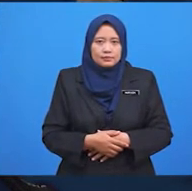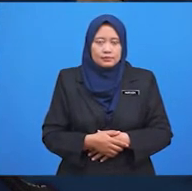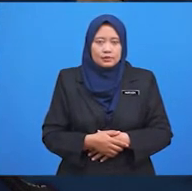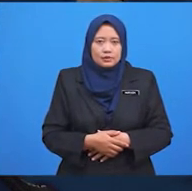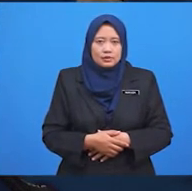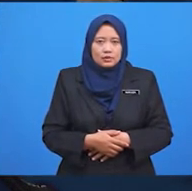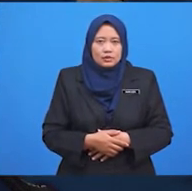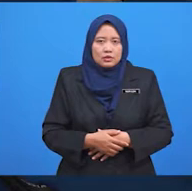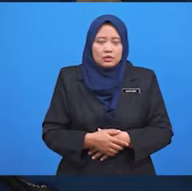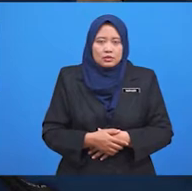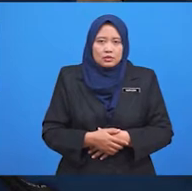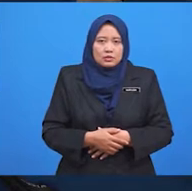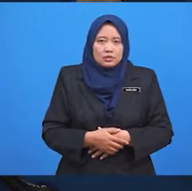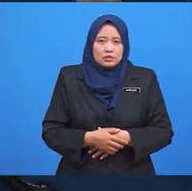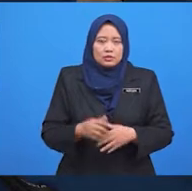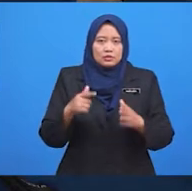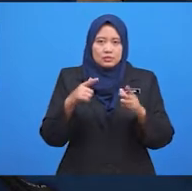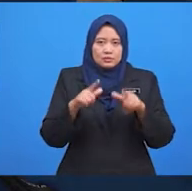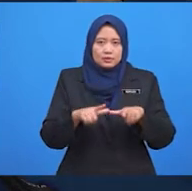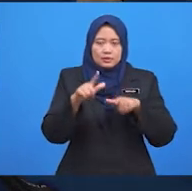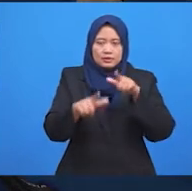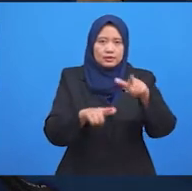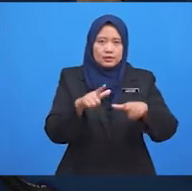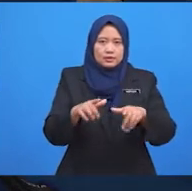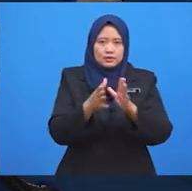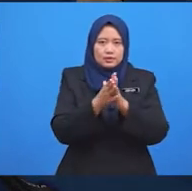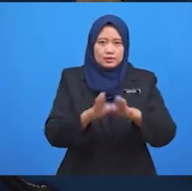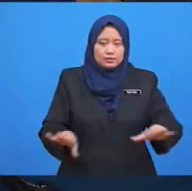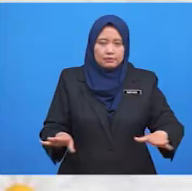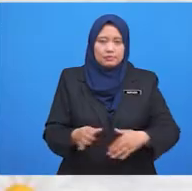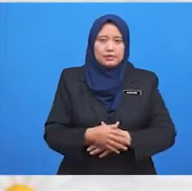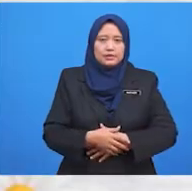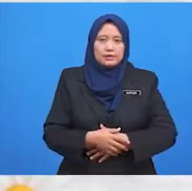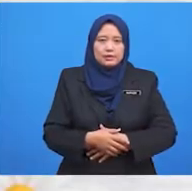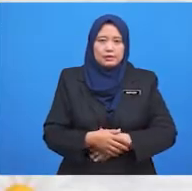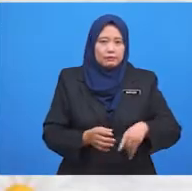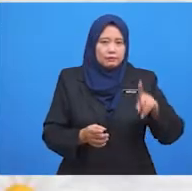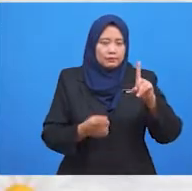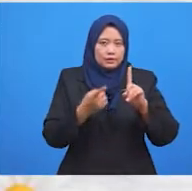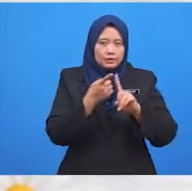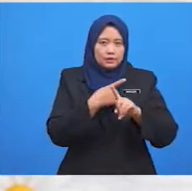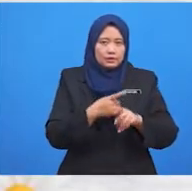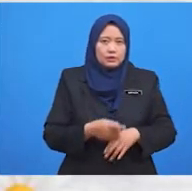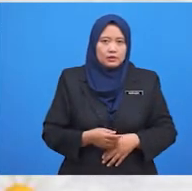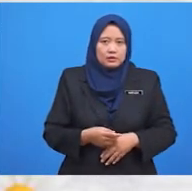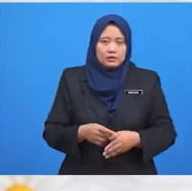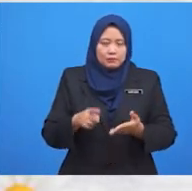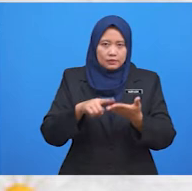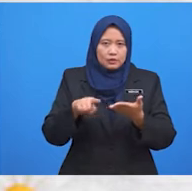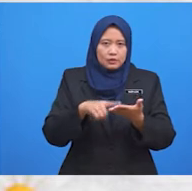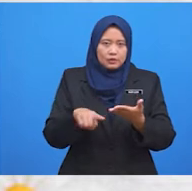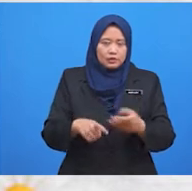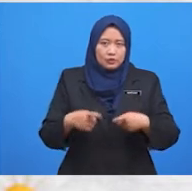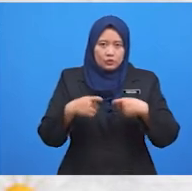Langkah keselamatan yang perlu diambil kira semasa rawatan ialah yang pertama, memeriksa